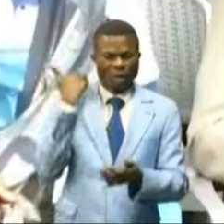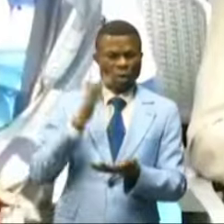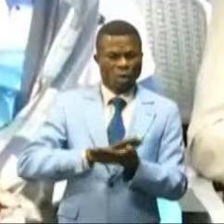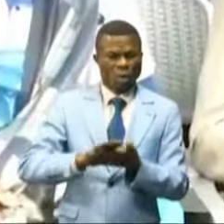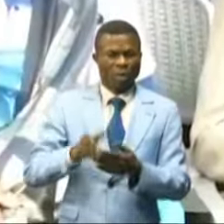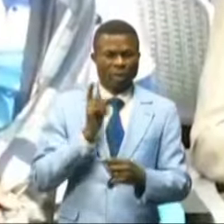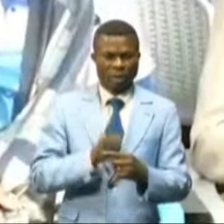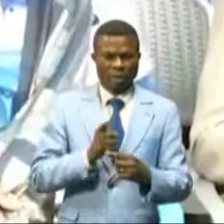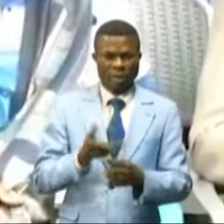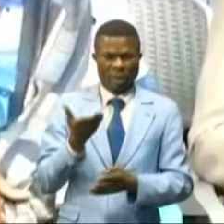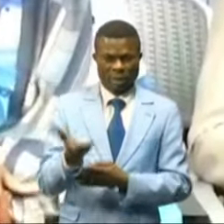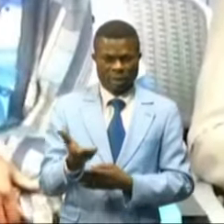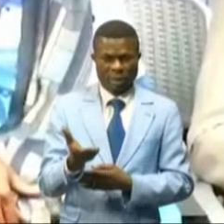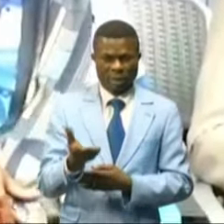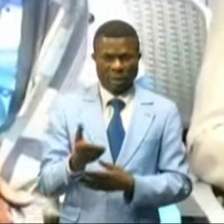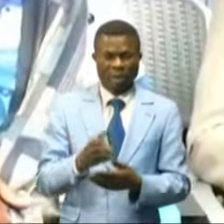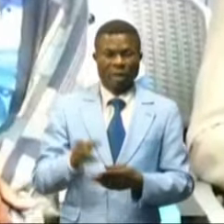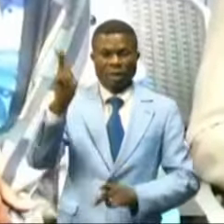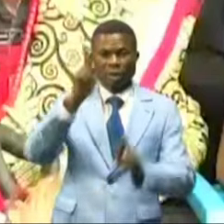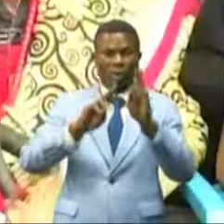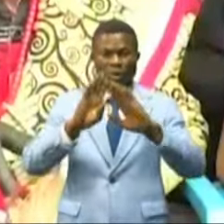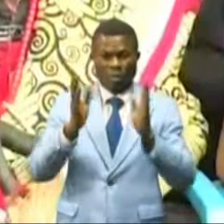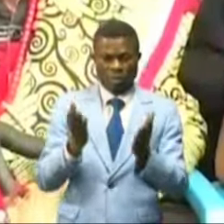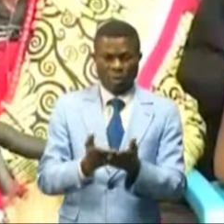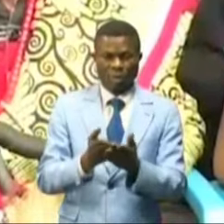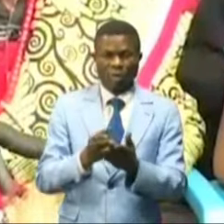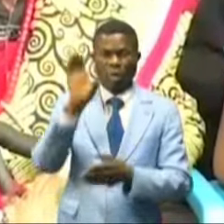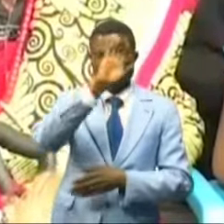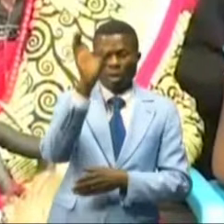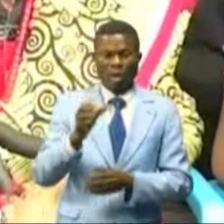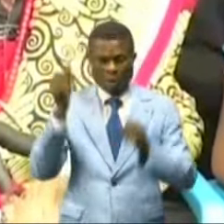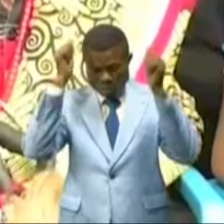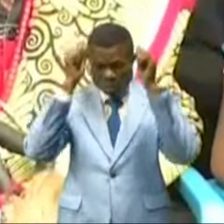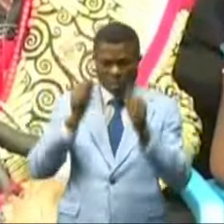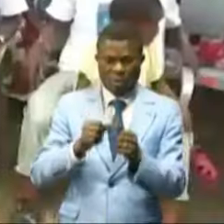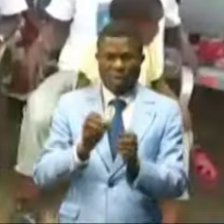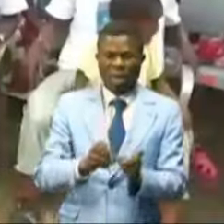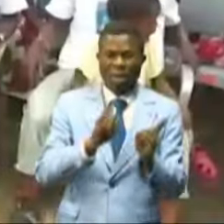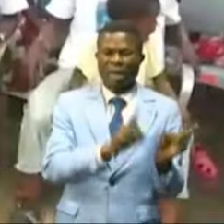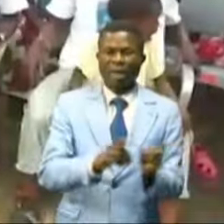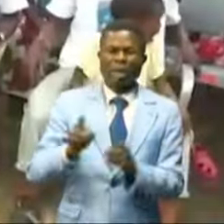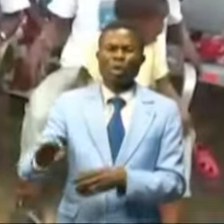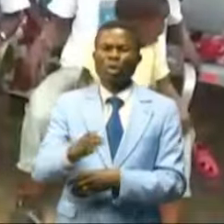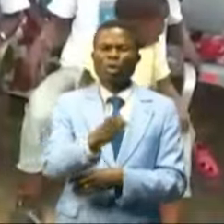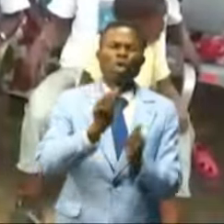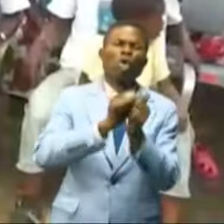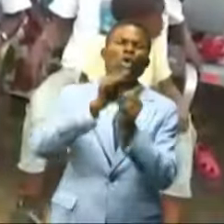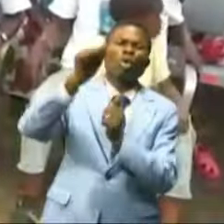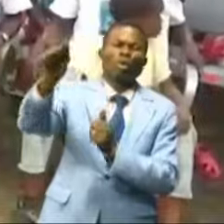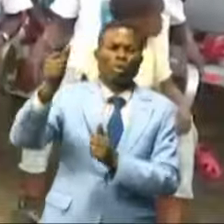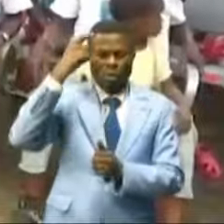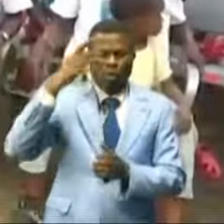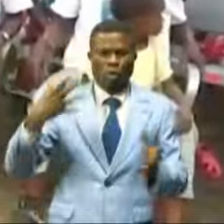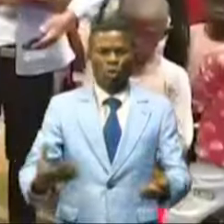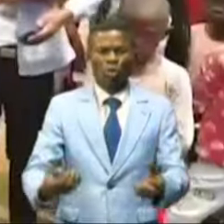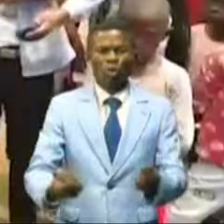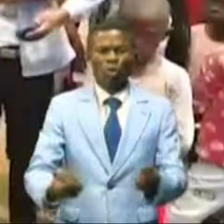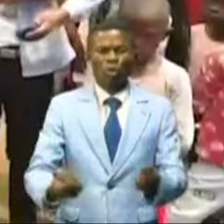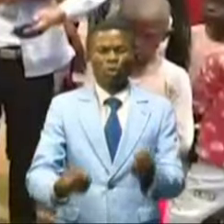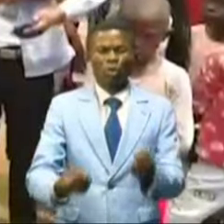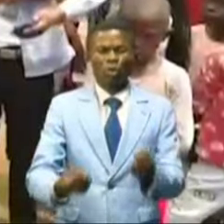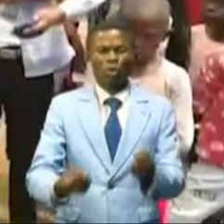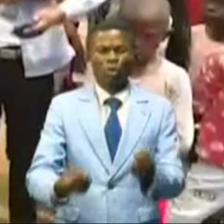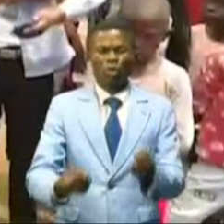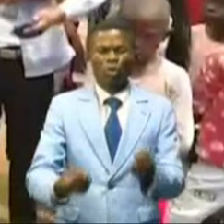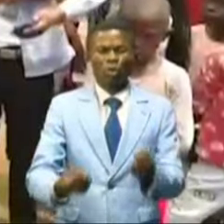Au quartier Nzamou, les habitants sont tenus de parcourir 1 heure du temps pour atteindre le fleuve. Voilà pourquoi l'ASBL